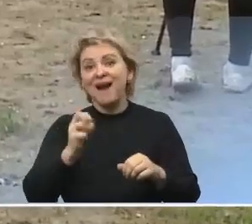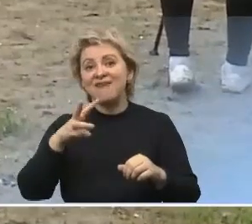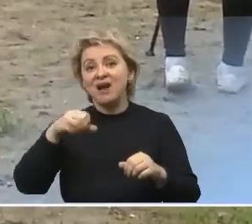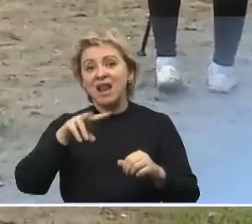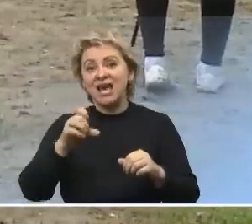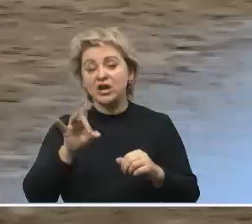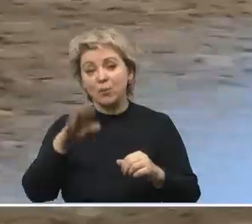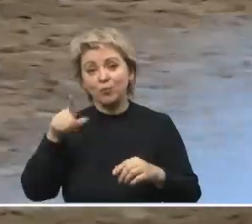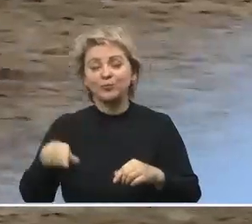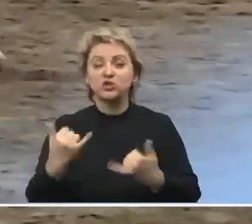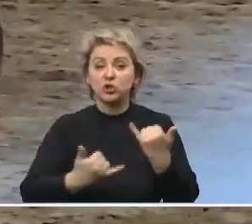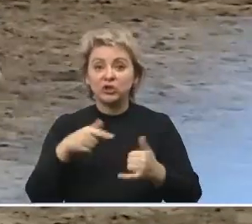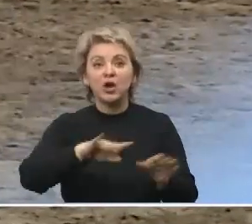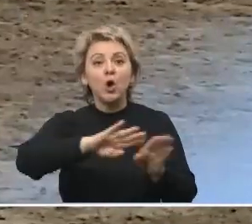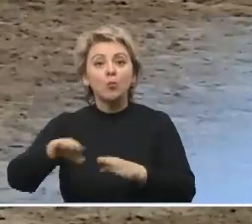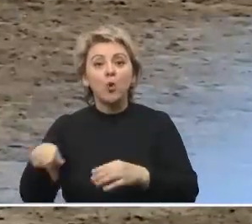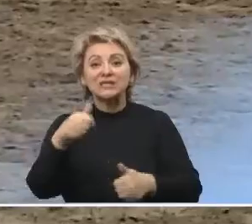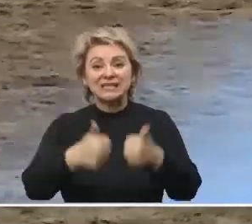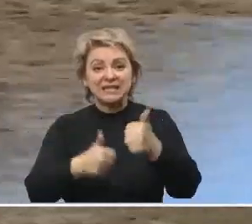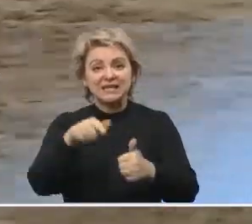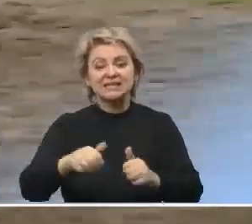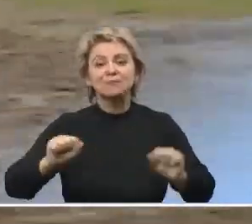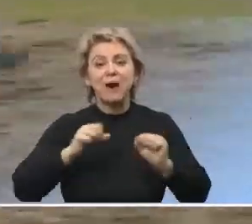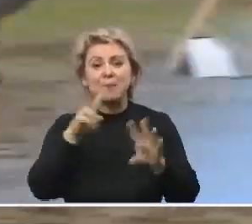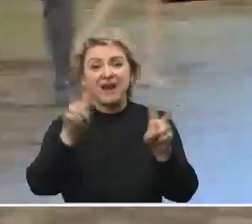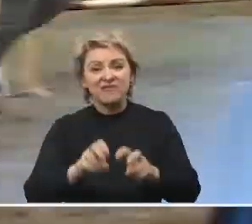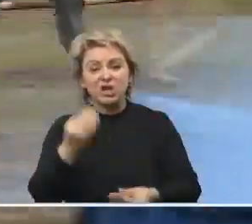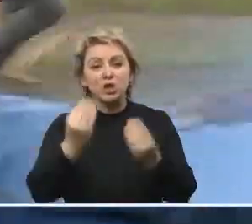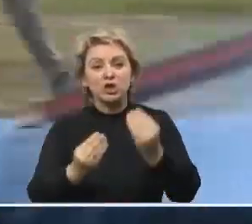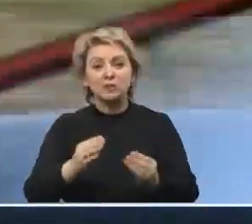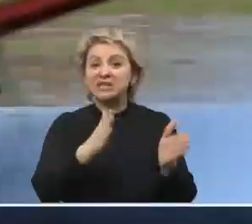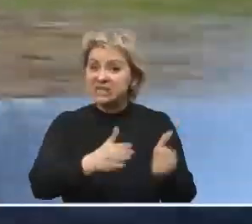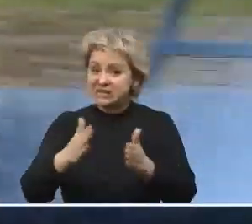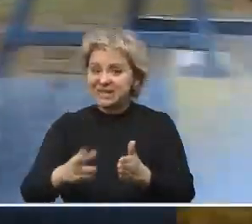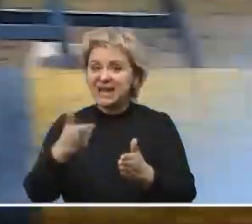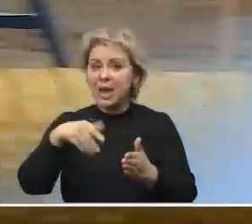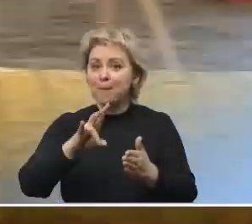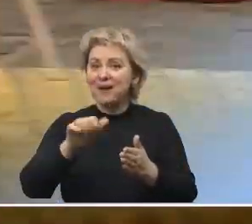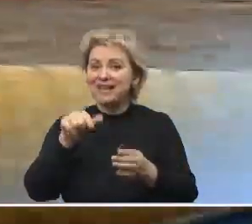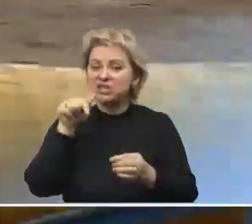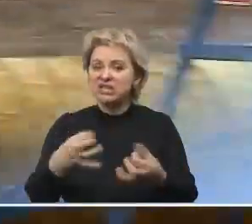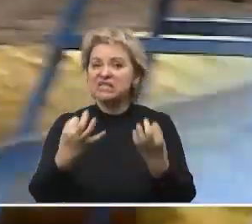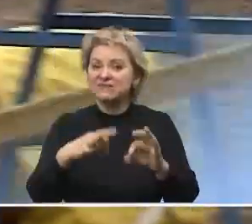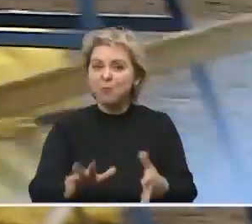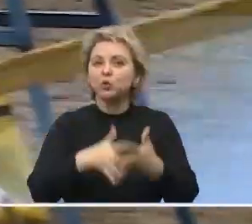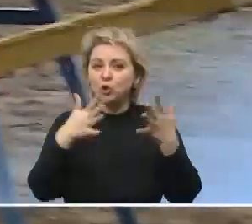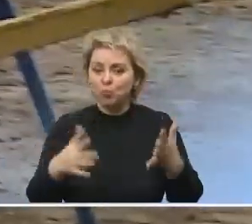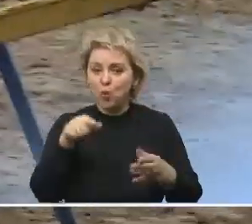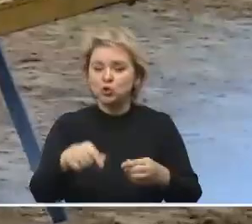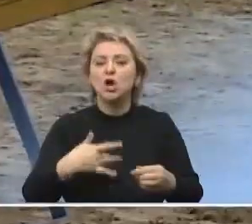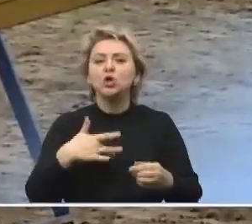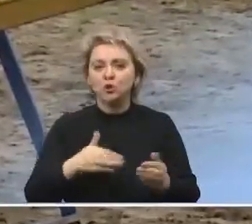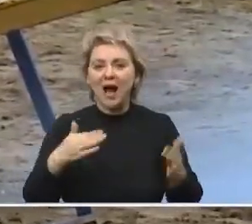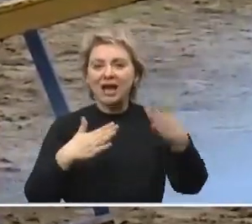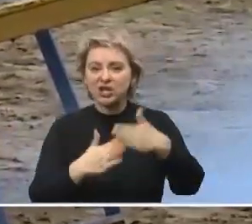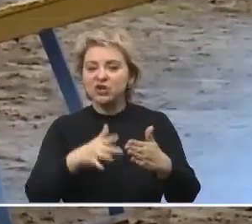знаю. После двоеборья спортсменов проверили и в игровой дисциплине «Гэмблерс». Здесь свободы побольше, но строгое